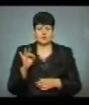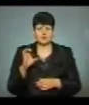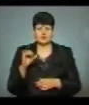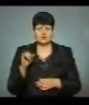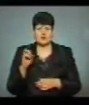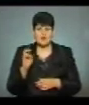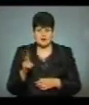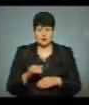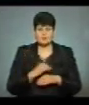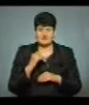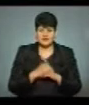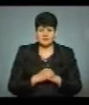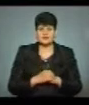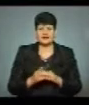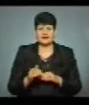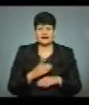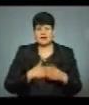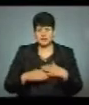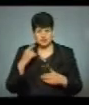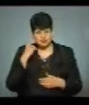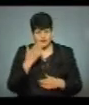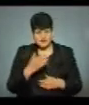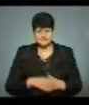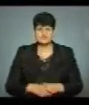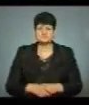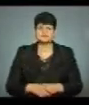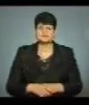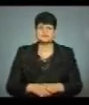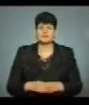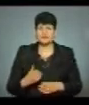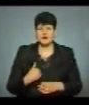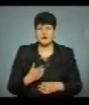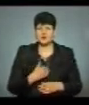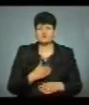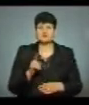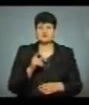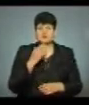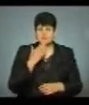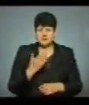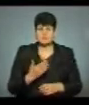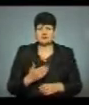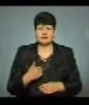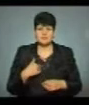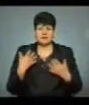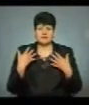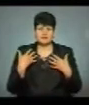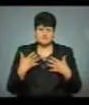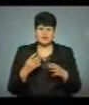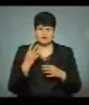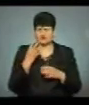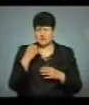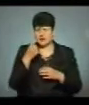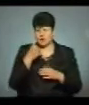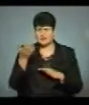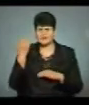Так, вечір. Так, так, так. Радий чути вас. Я хотів що запитати. Ми громаду формували 4 роки